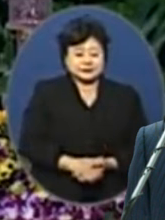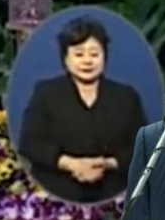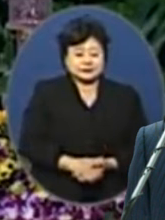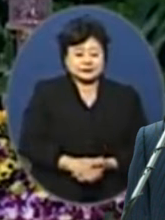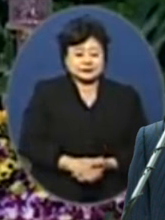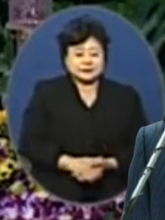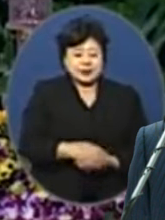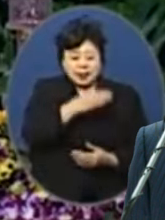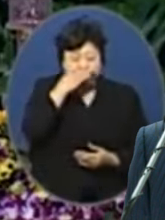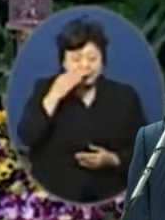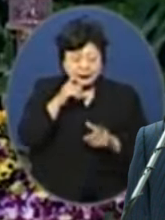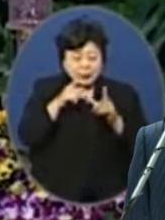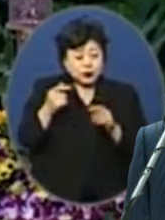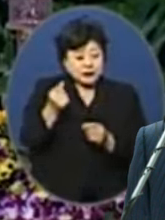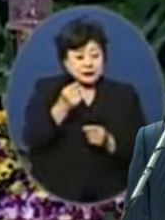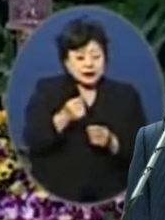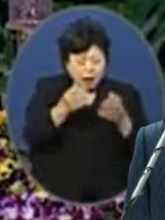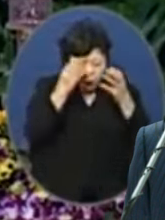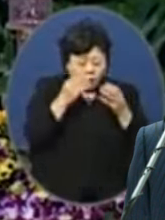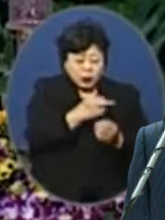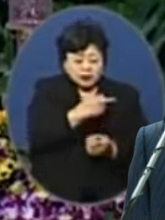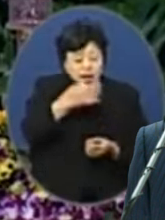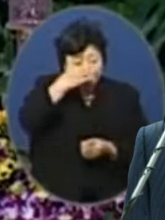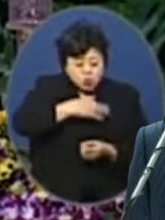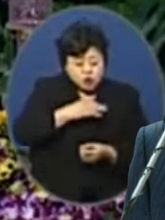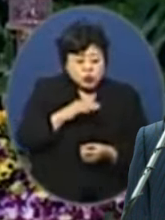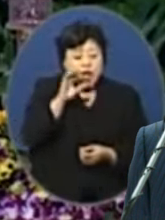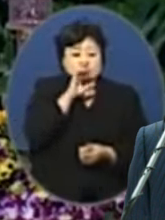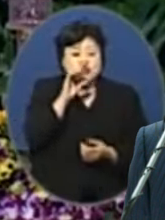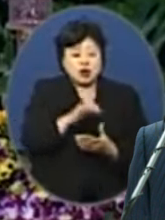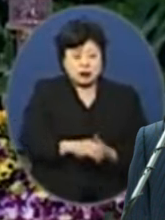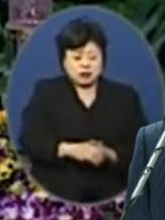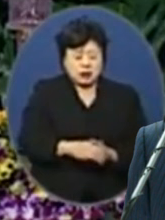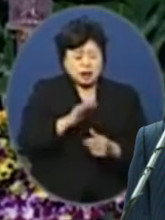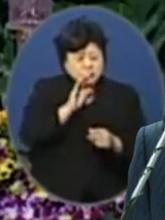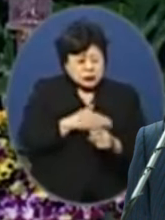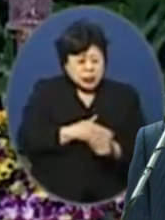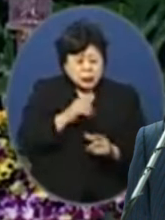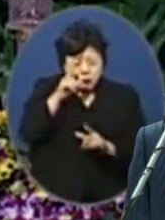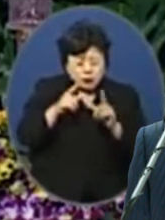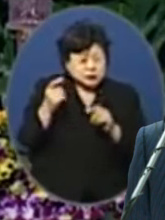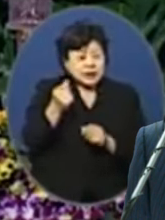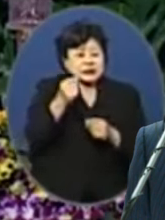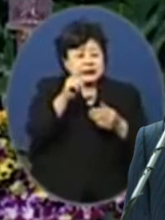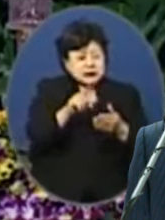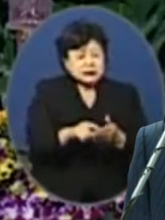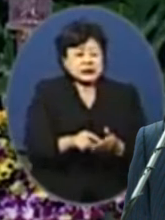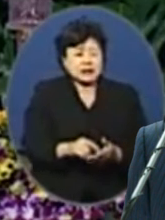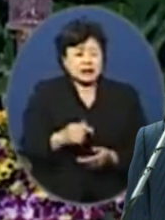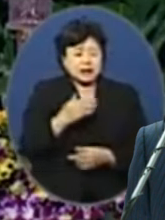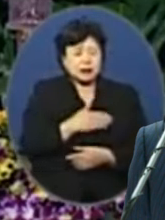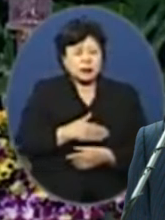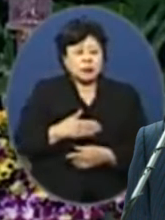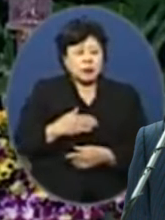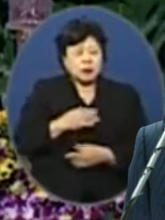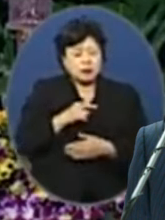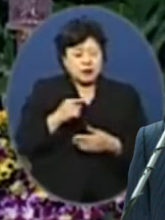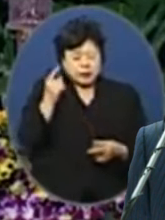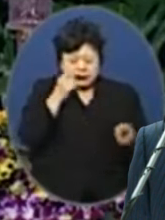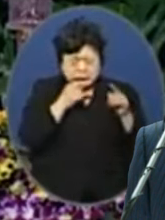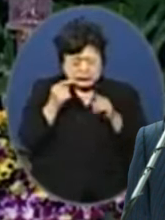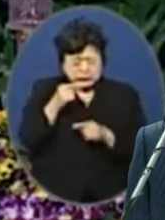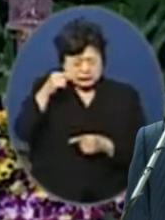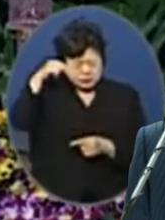옳은 태도를 가지면 고난은 크게 유익된 훈련이 되지만 잘못된 태도를 가지면 심신의 깊은 상처를